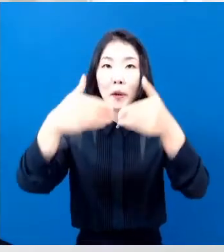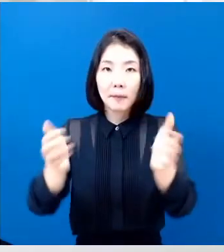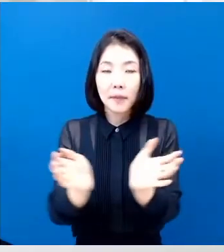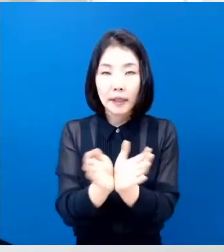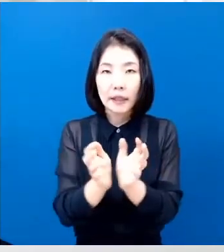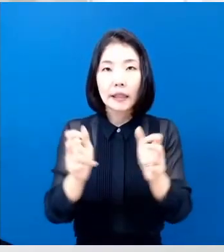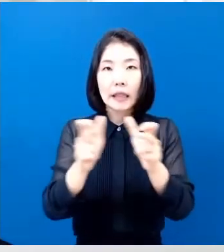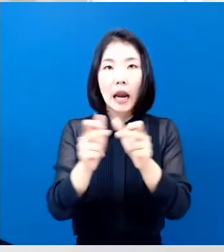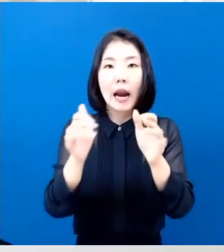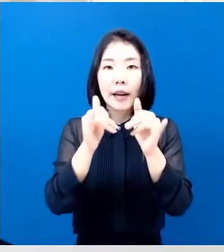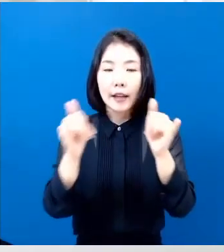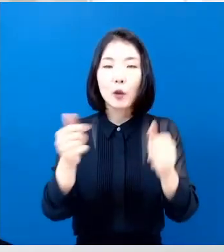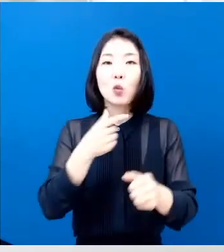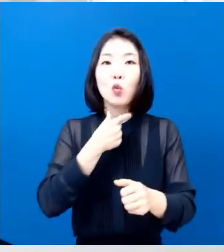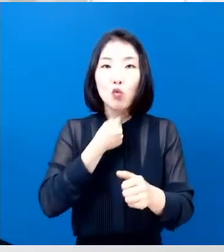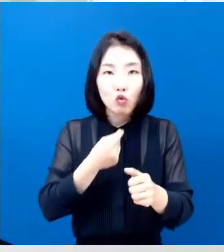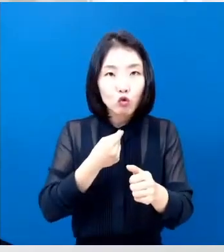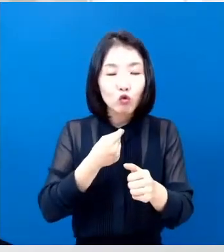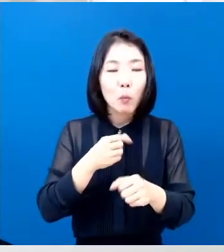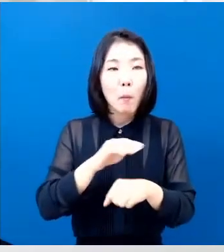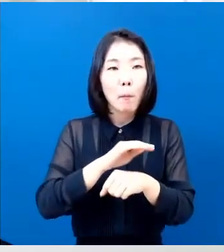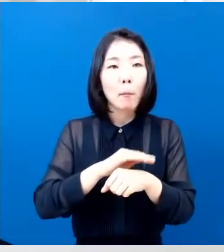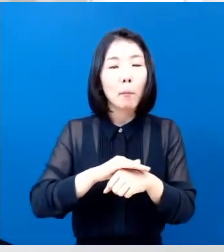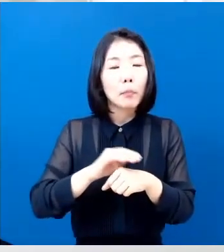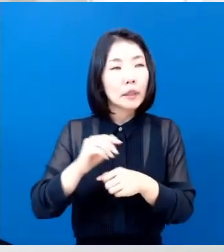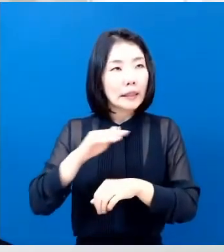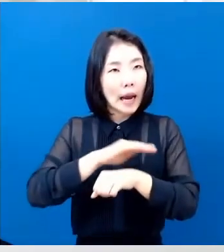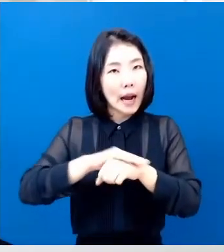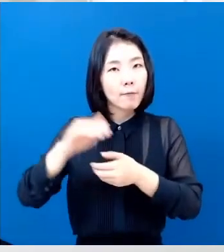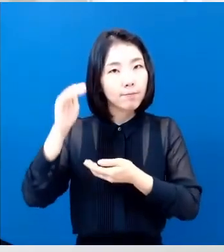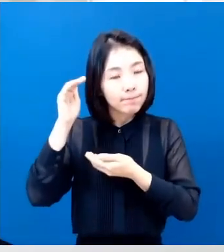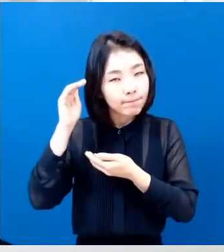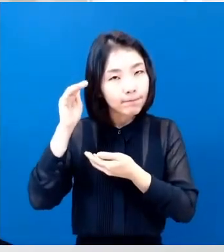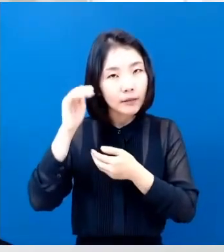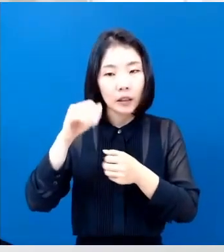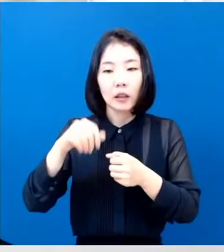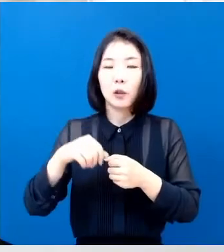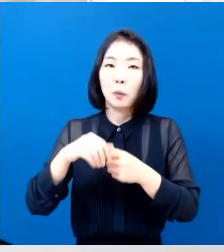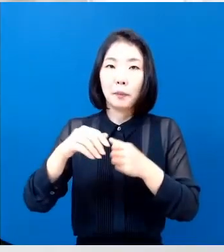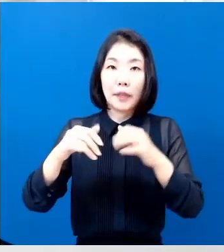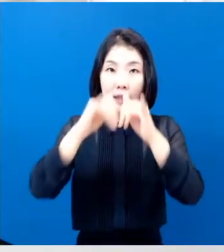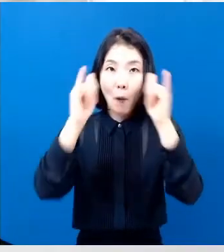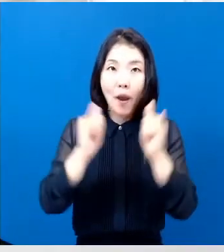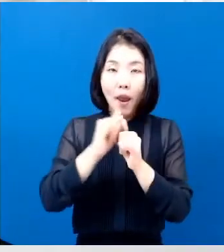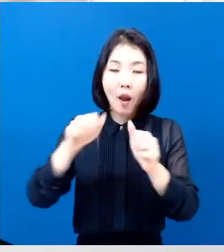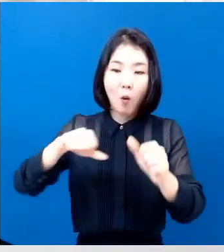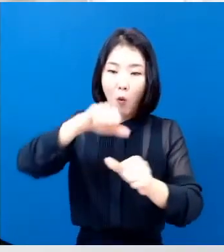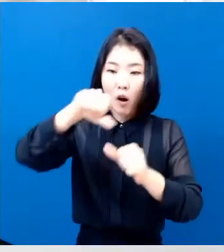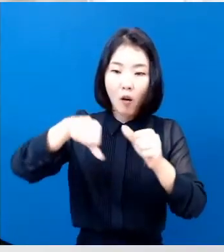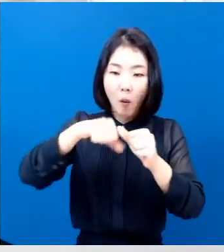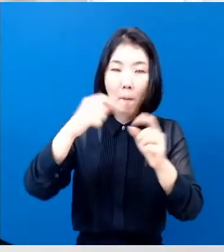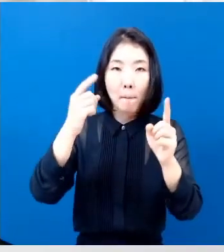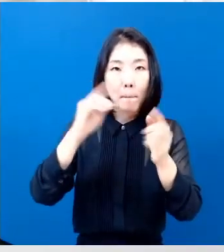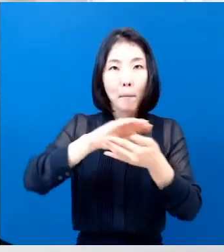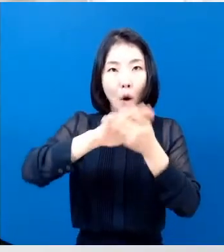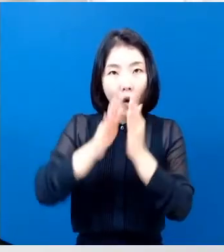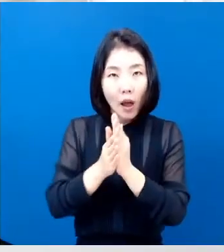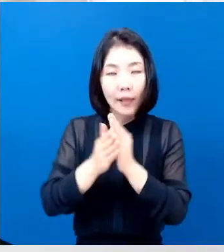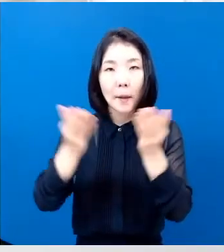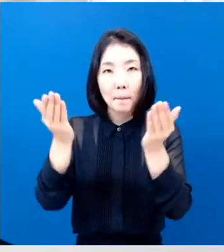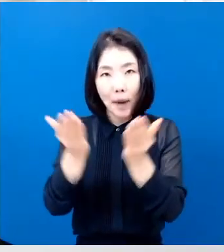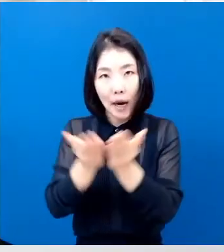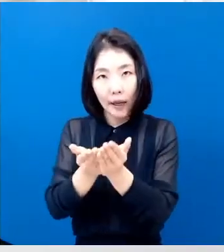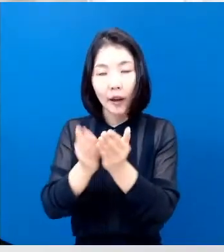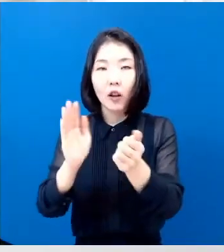장애 인지 개인의 욕구를 경청하고 사회적인 변화를 확인하며 그 상황에 맞는 프로그램을 계속적으로 발전시켜